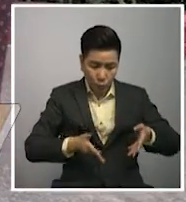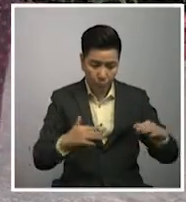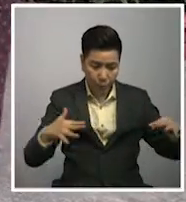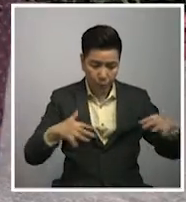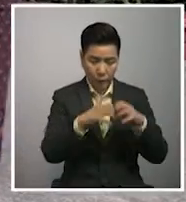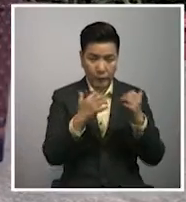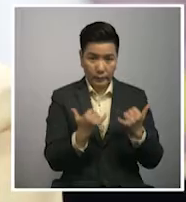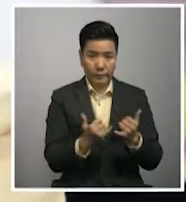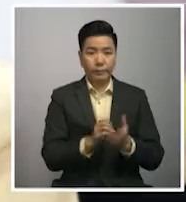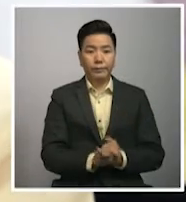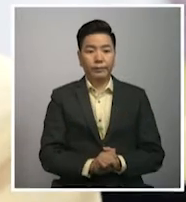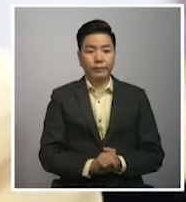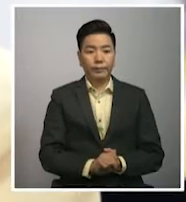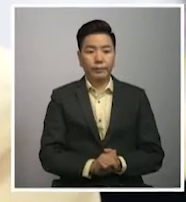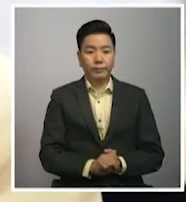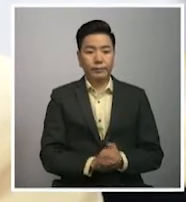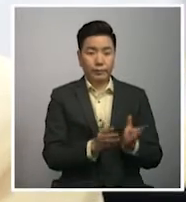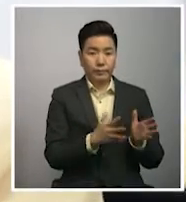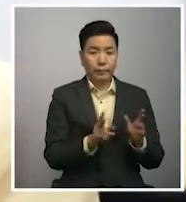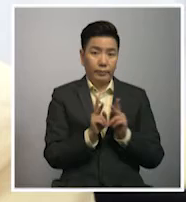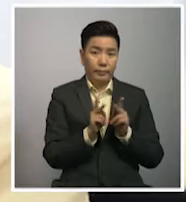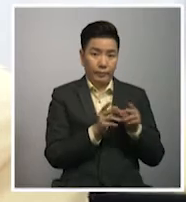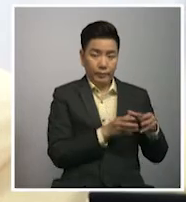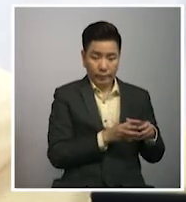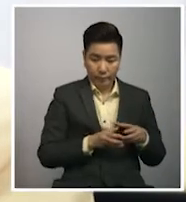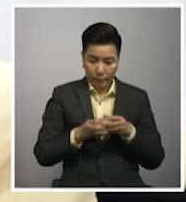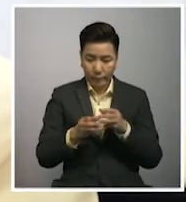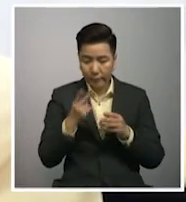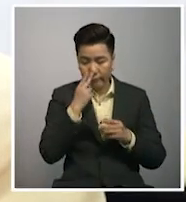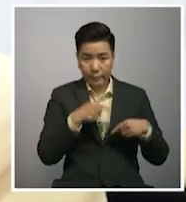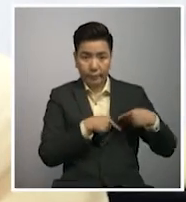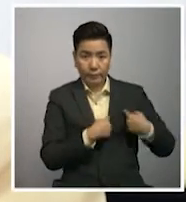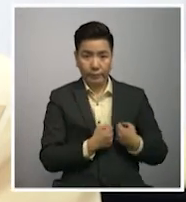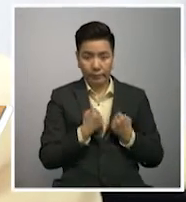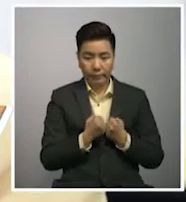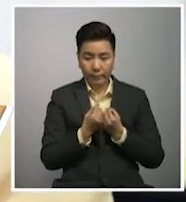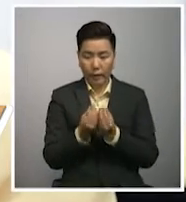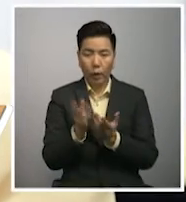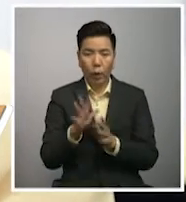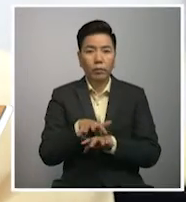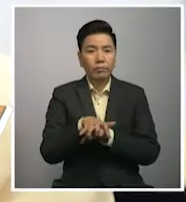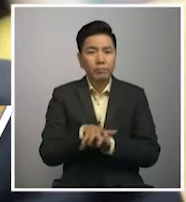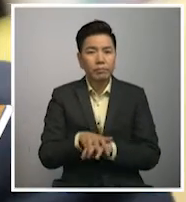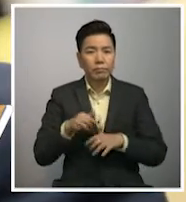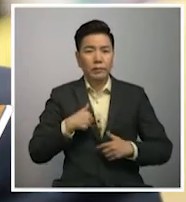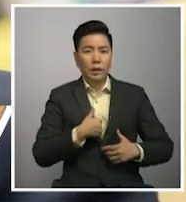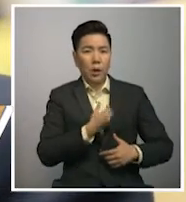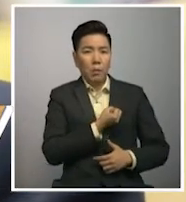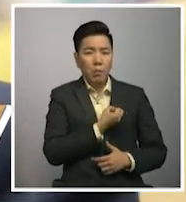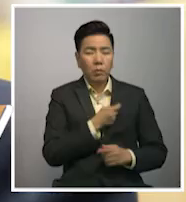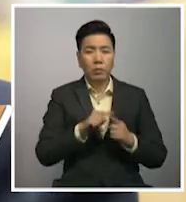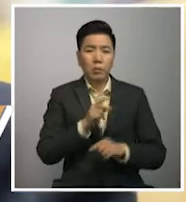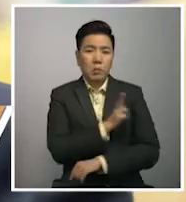ะครับ จากนั้นคณะกรรมการได้ลงพื้นที่ตรวจเยี่ยมให้กำลังใจทีมเจ้าหน้าที่กู้ชีพฉุกเฉินจังหวัดขอนแก่นพ